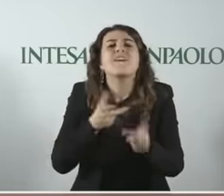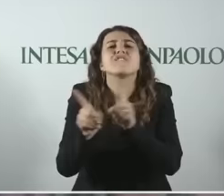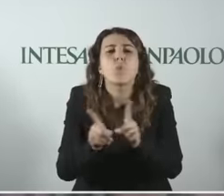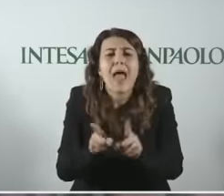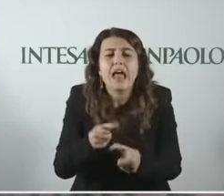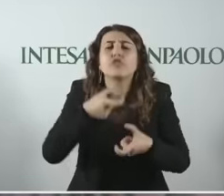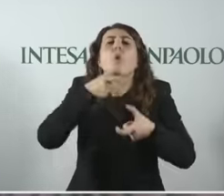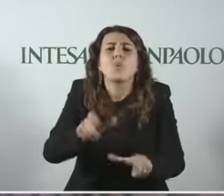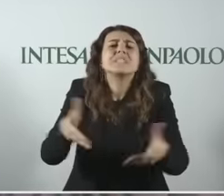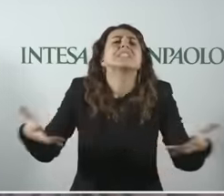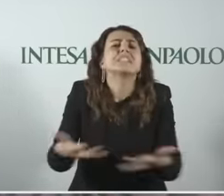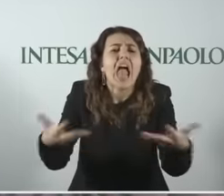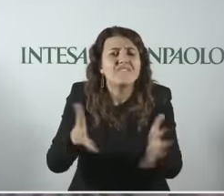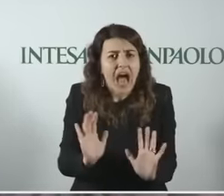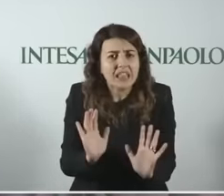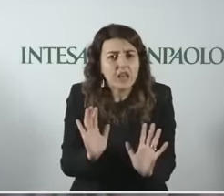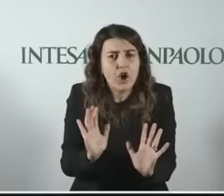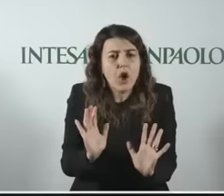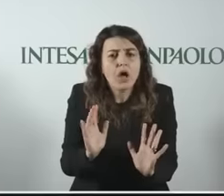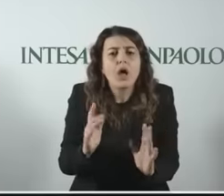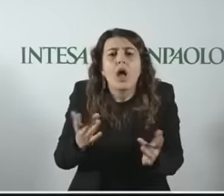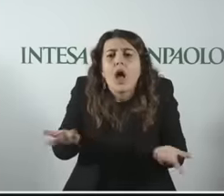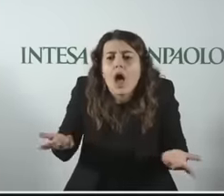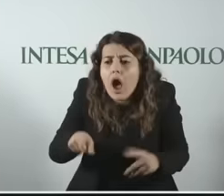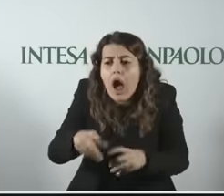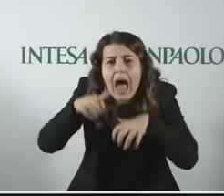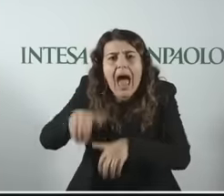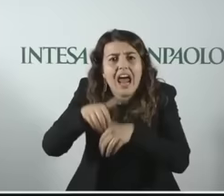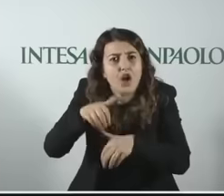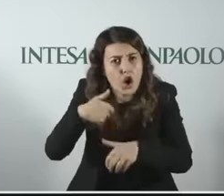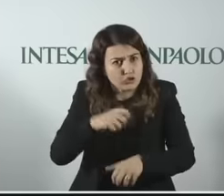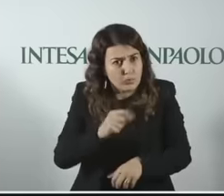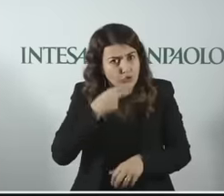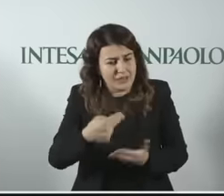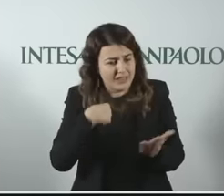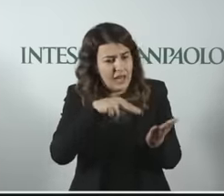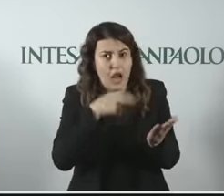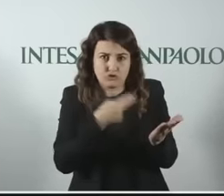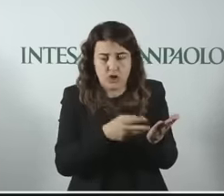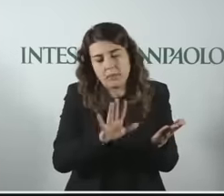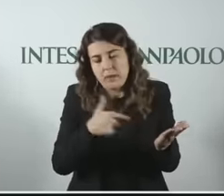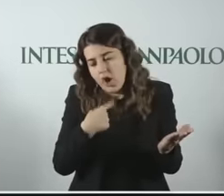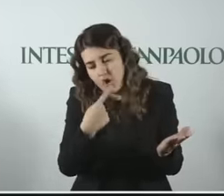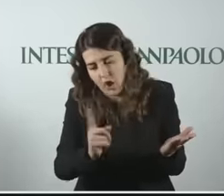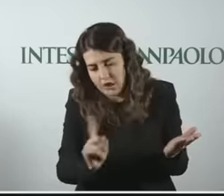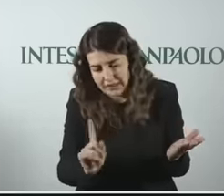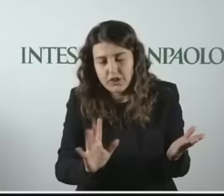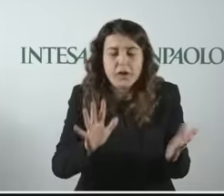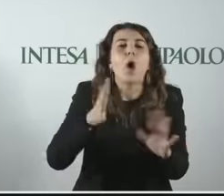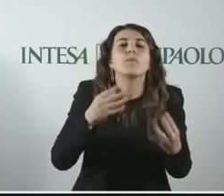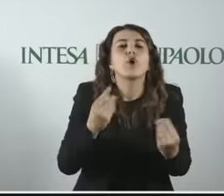selvatico e e in questo sito archeologico di cui potrei dire il nome leggendo qui ma non ve lo dirò Ma comunque siamo grosso modo in